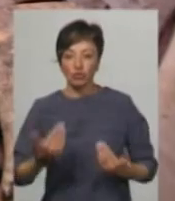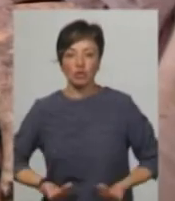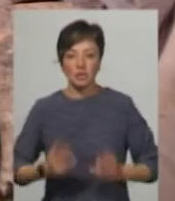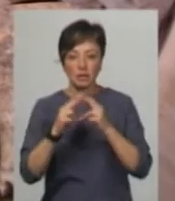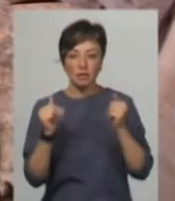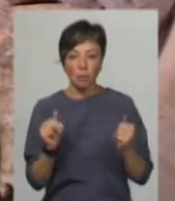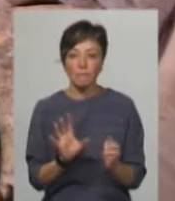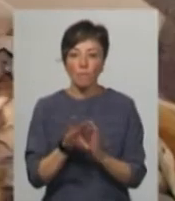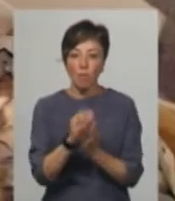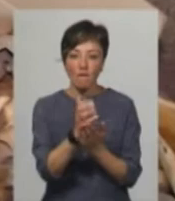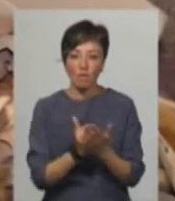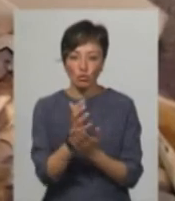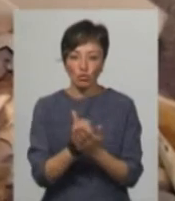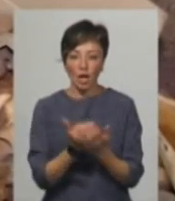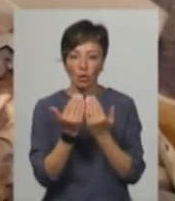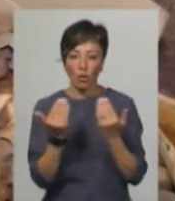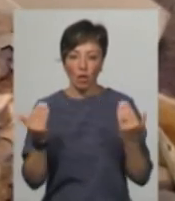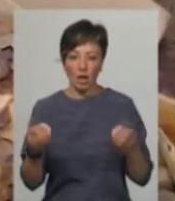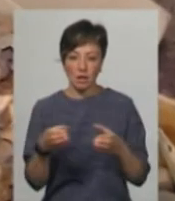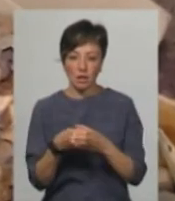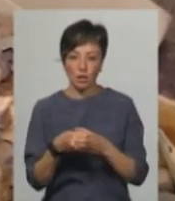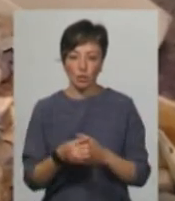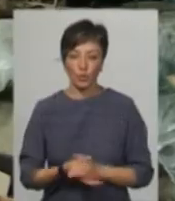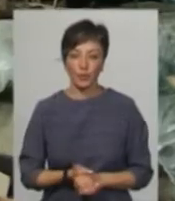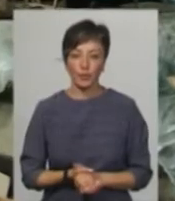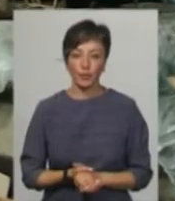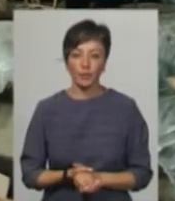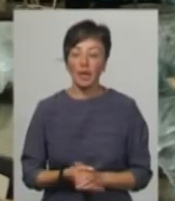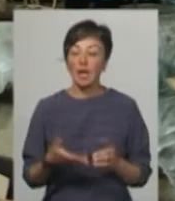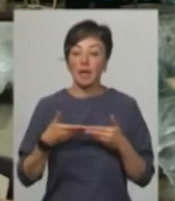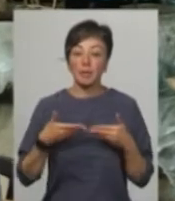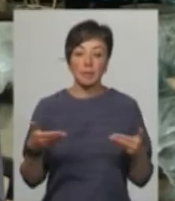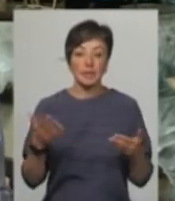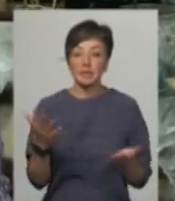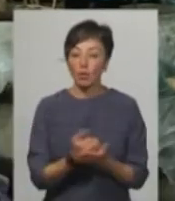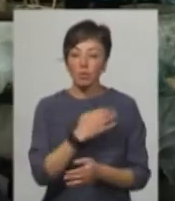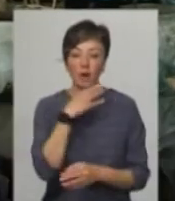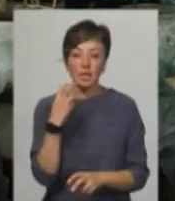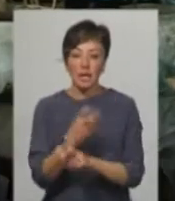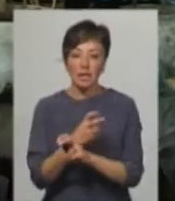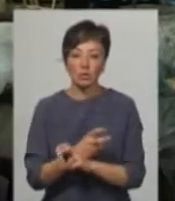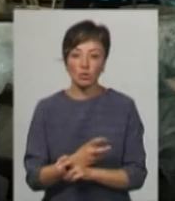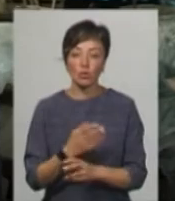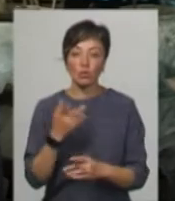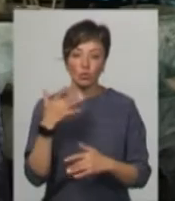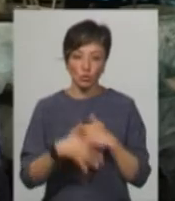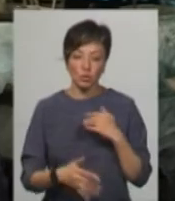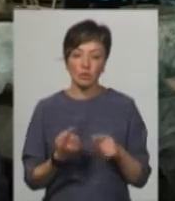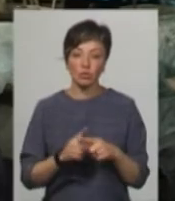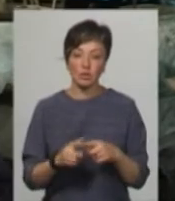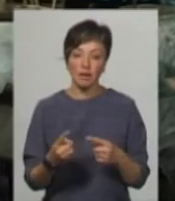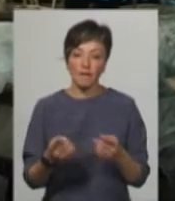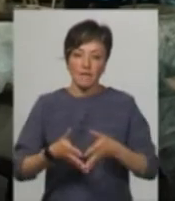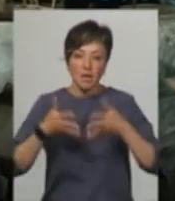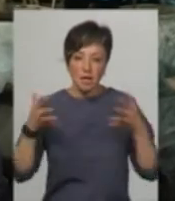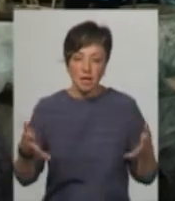його музейну колекцію, каже директор заповідника Олег Погорілець. Ми знаходили багато кісток, ну, розуміли, що це великі тварини,